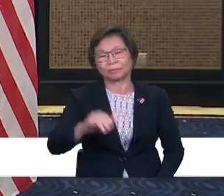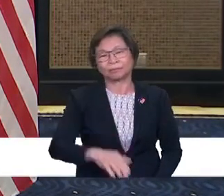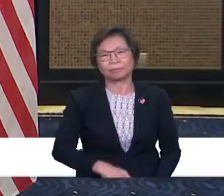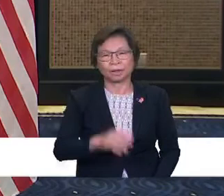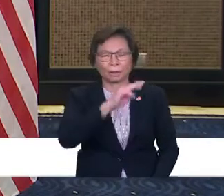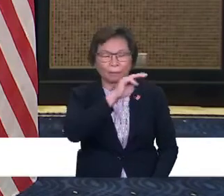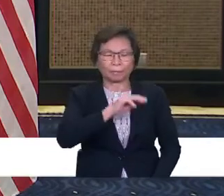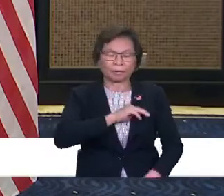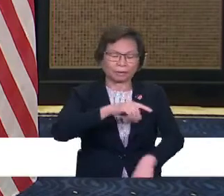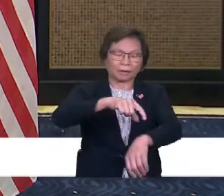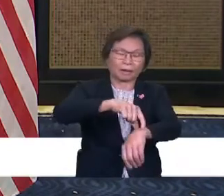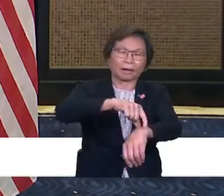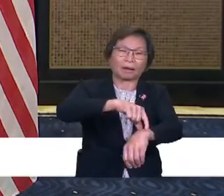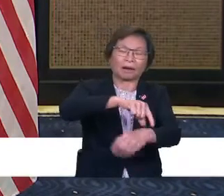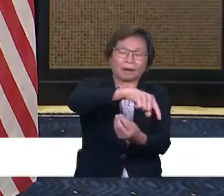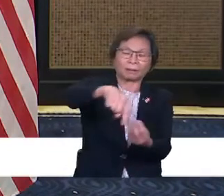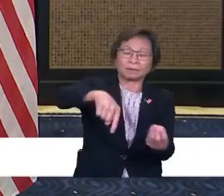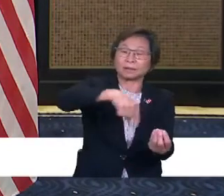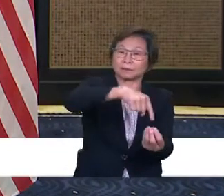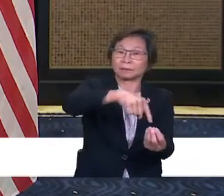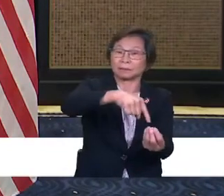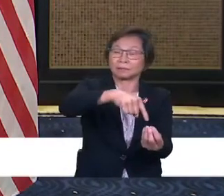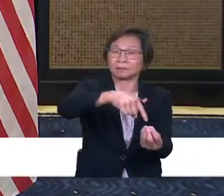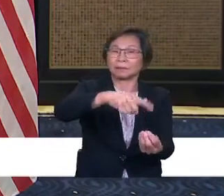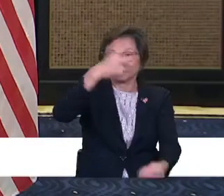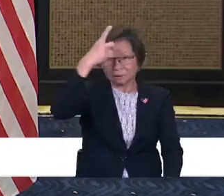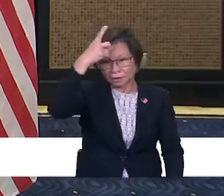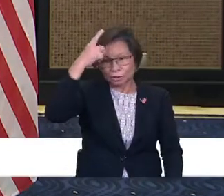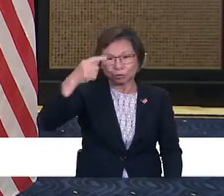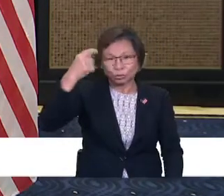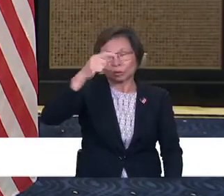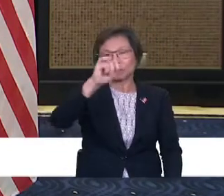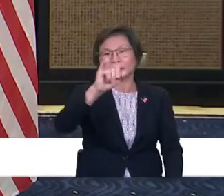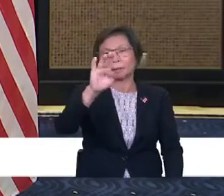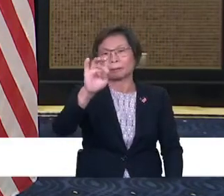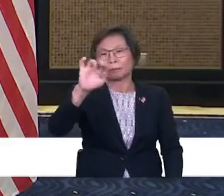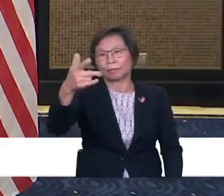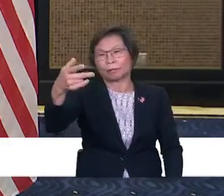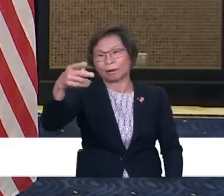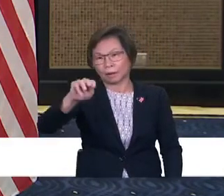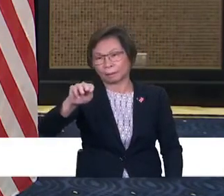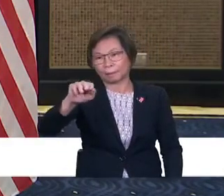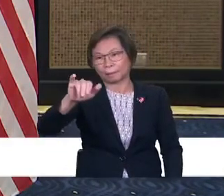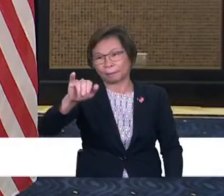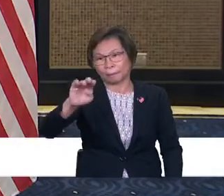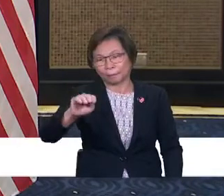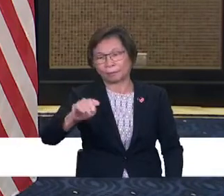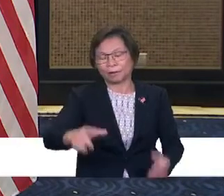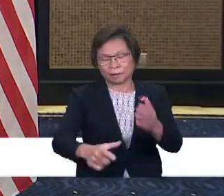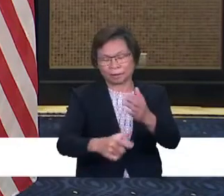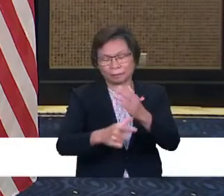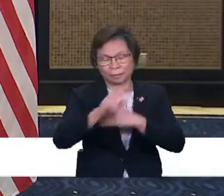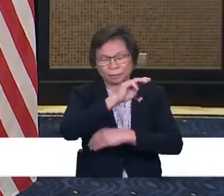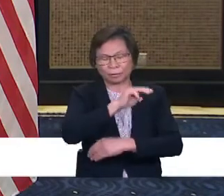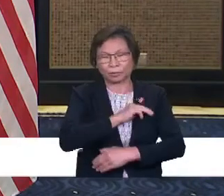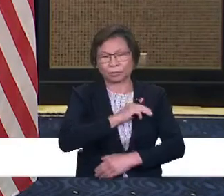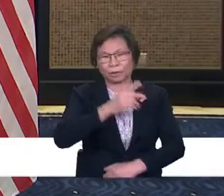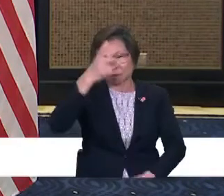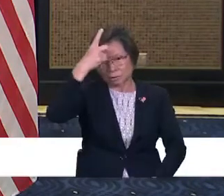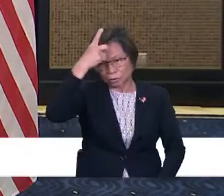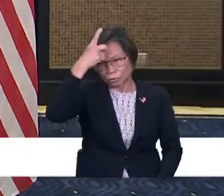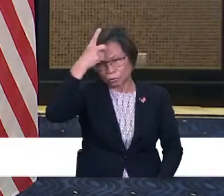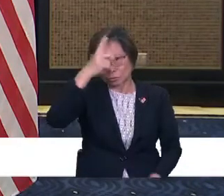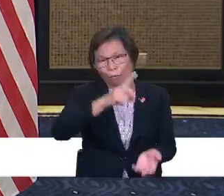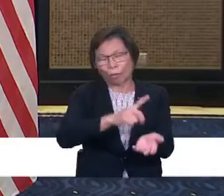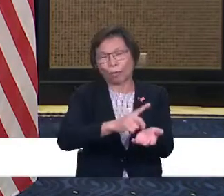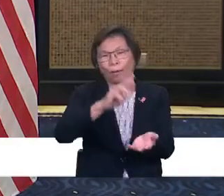Hai menteri alam sekita yang format.net Ridwan Ibrahim bin Sulaiman timbalan menteri yang hormat Datuk Dr